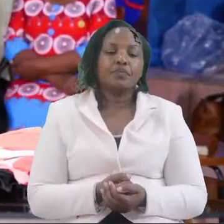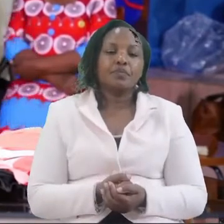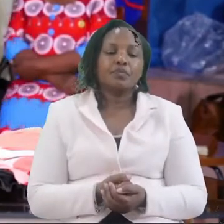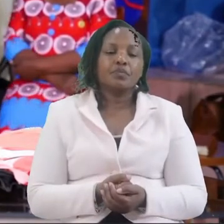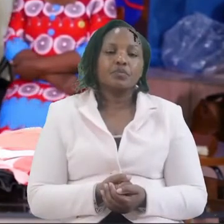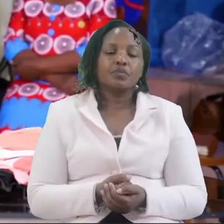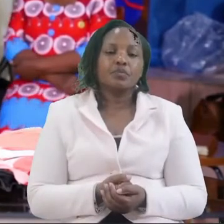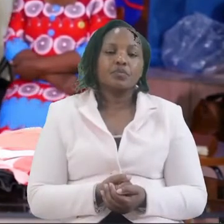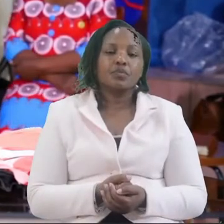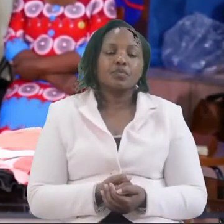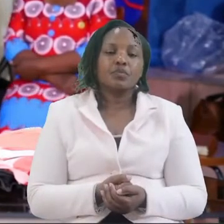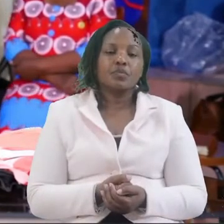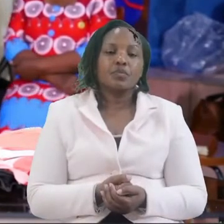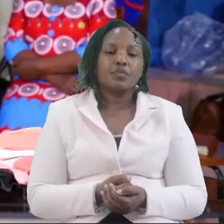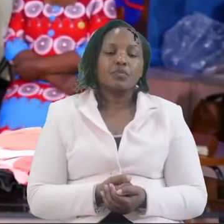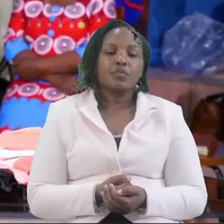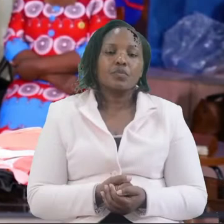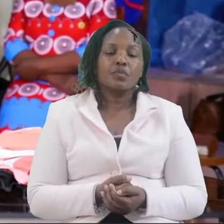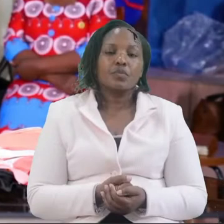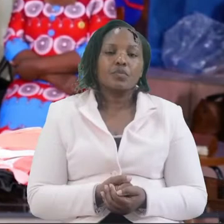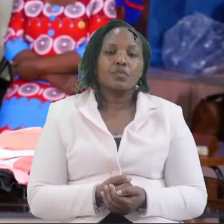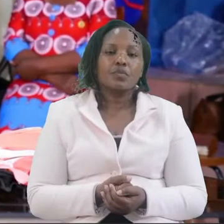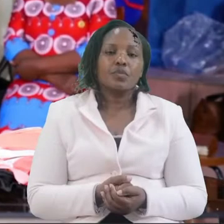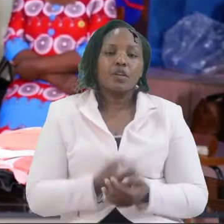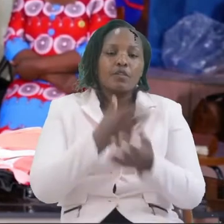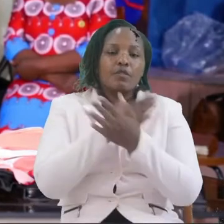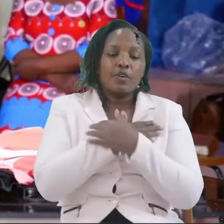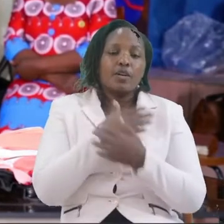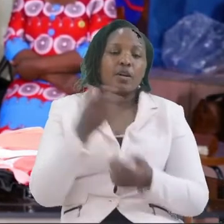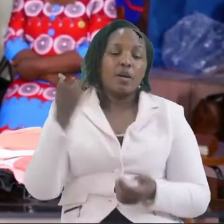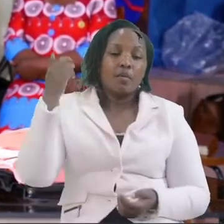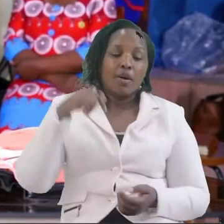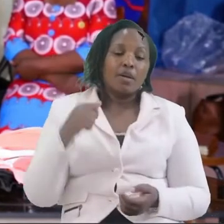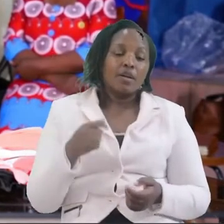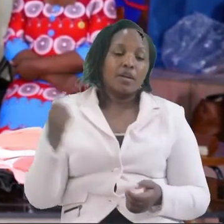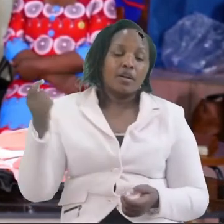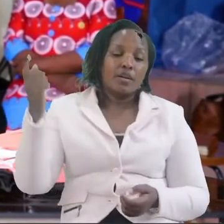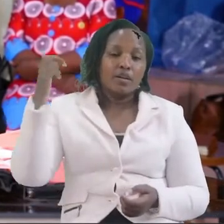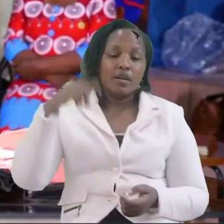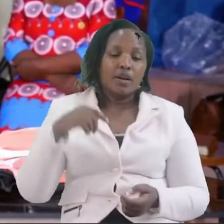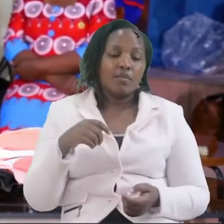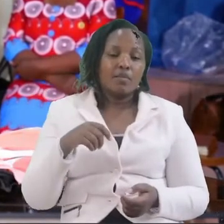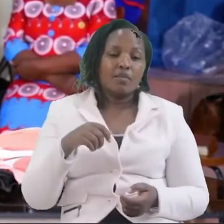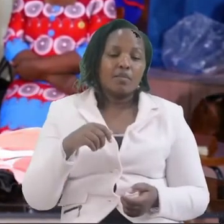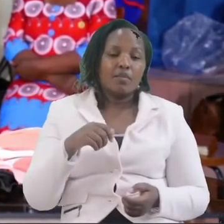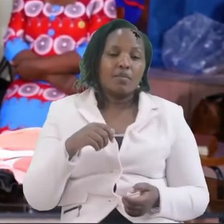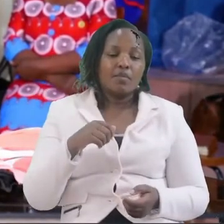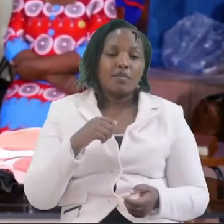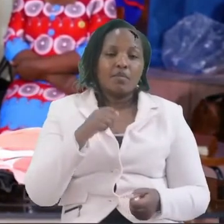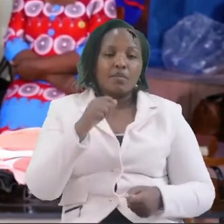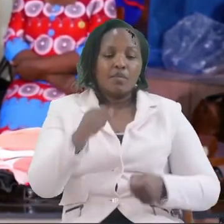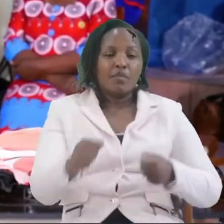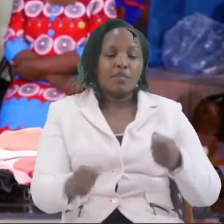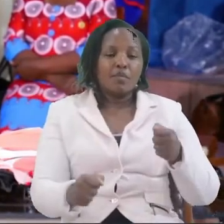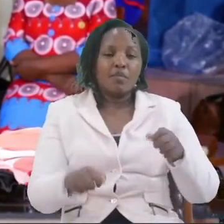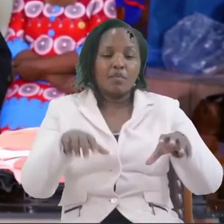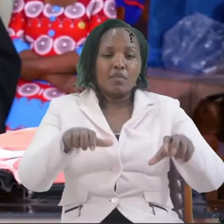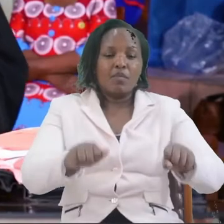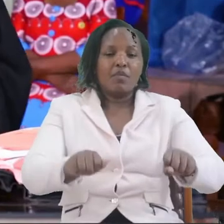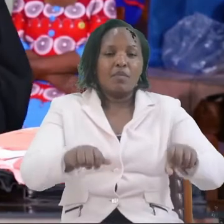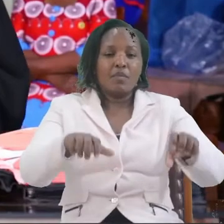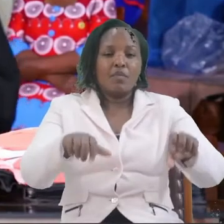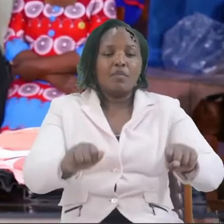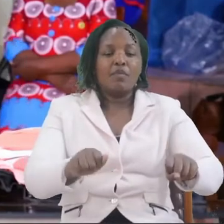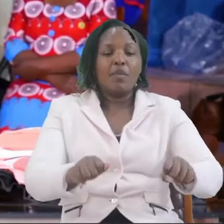huyo mjamaa akatokea na bike, you know, kubwa sana, pikipiki kubwa sana, mzuri